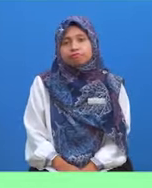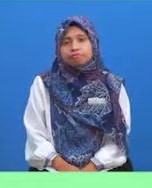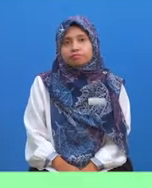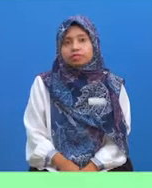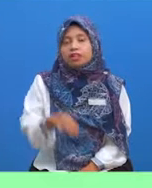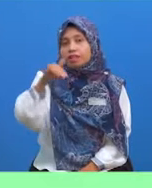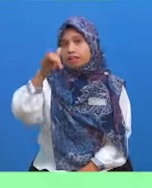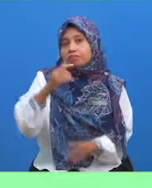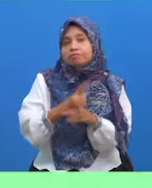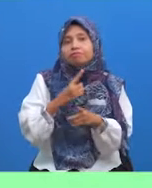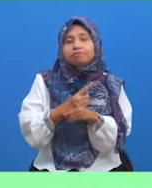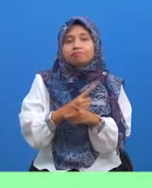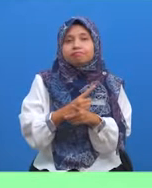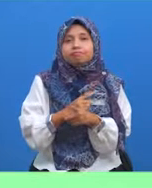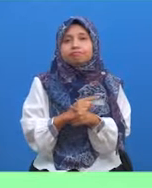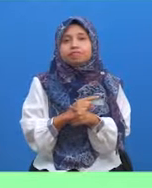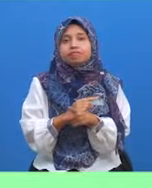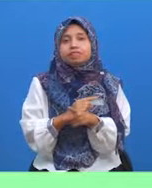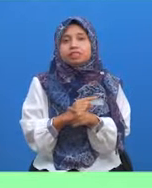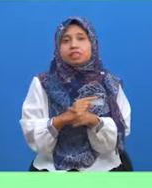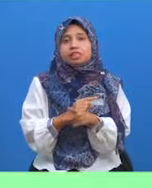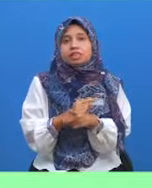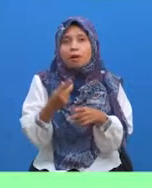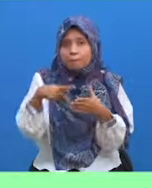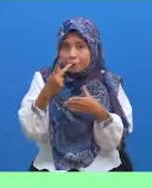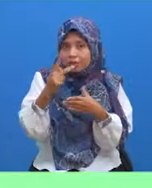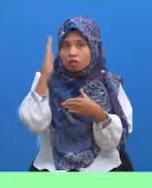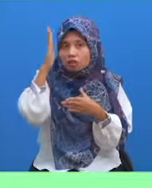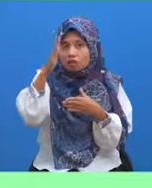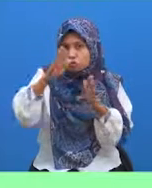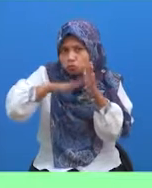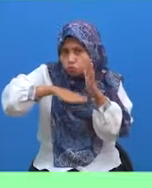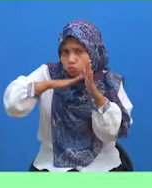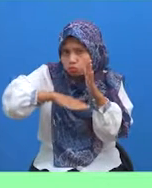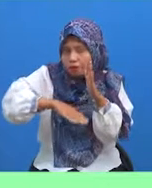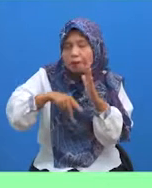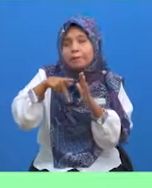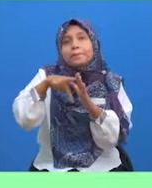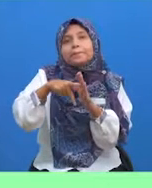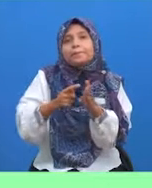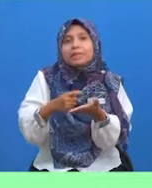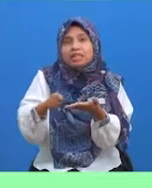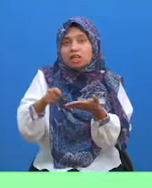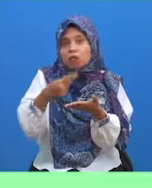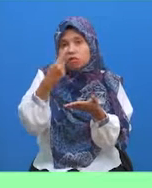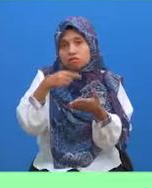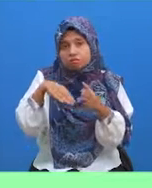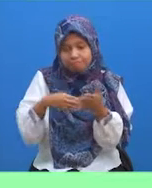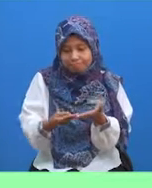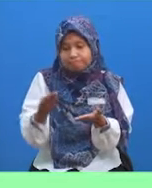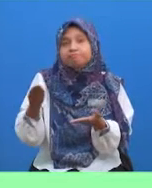yo betul pengeluar akan mengurangkan penawaran barang